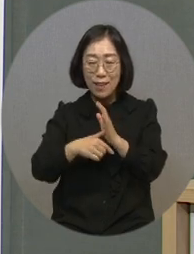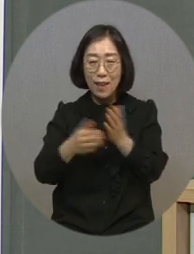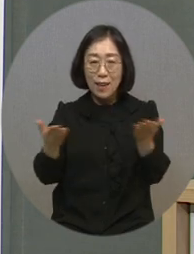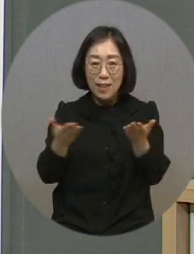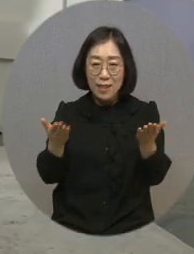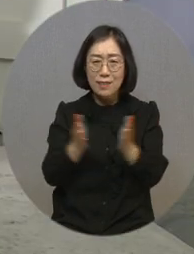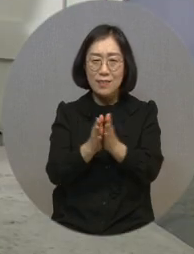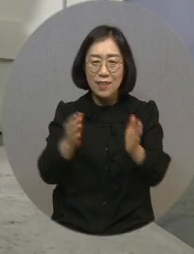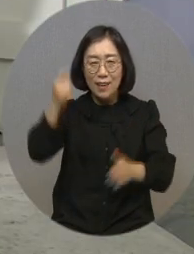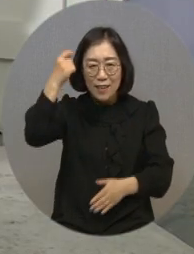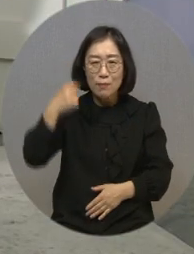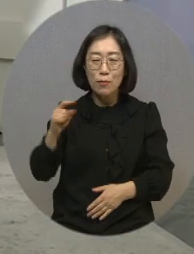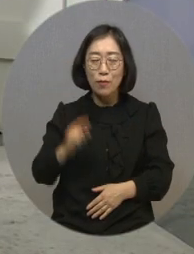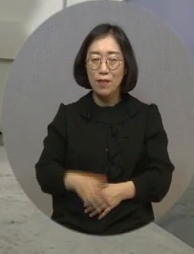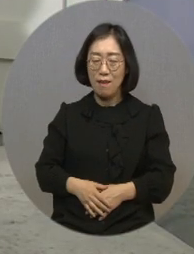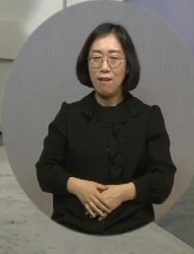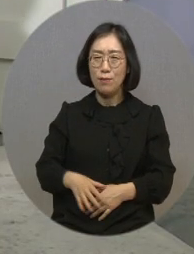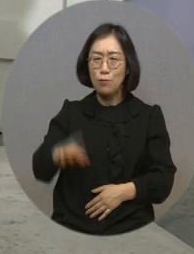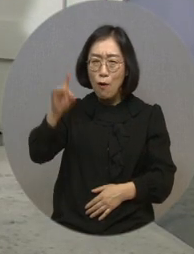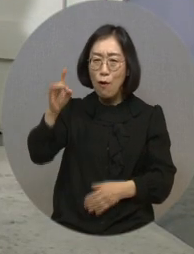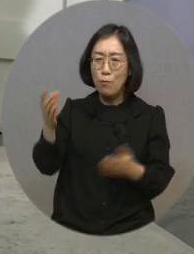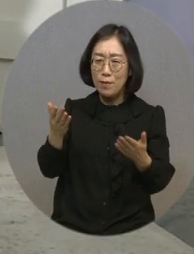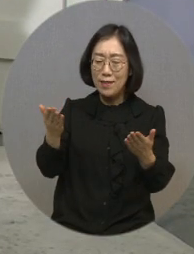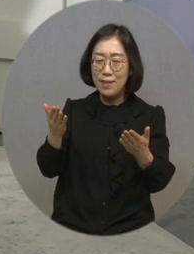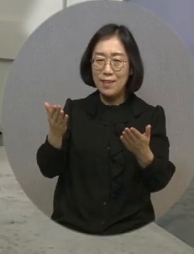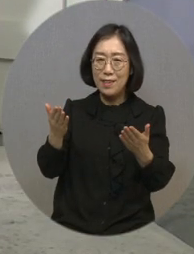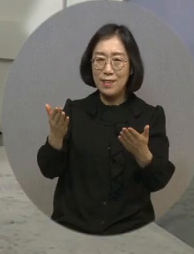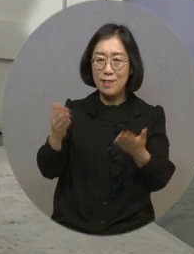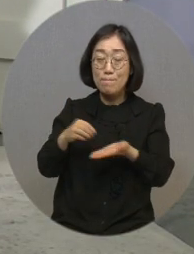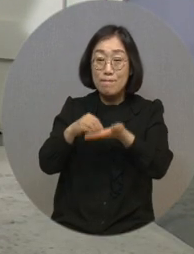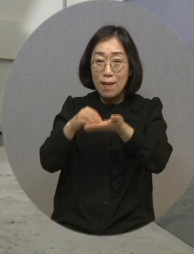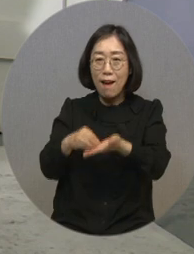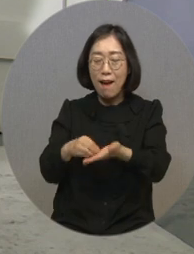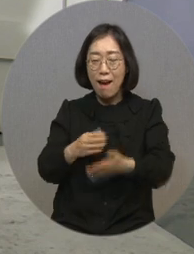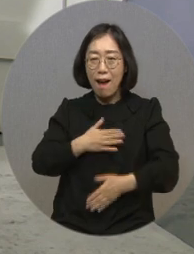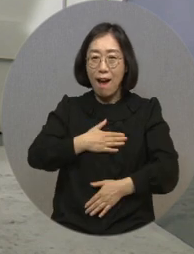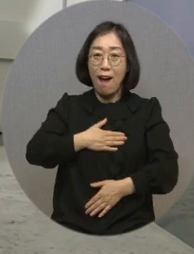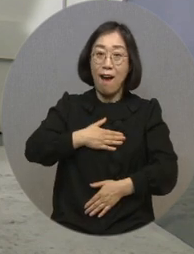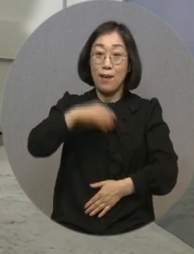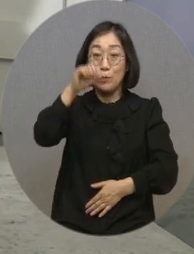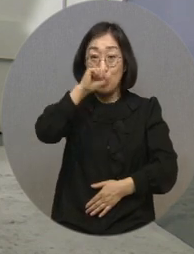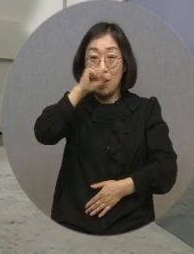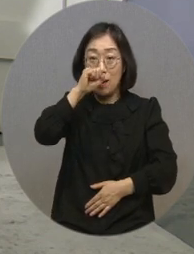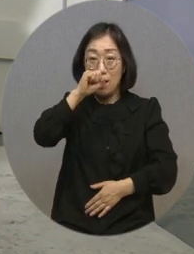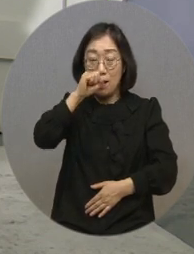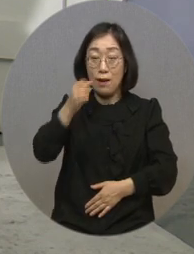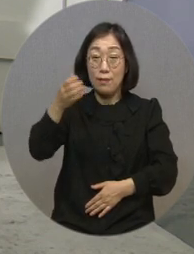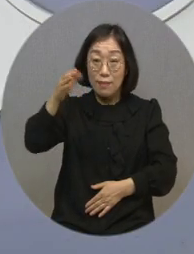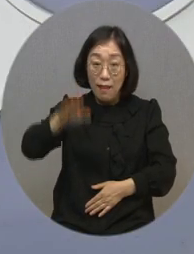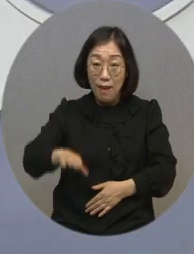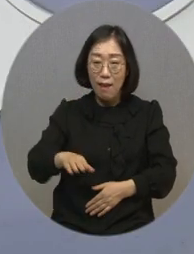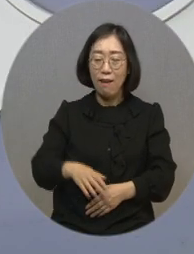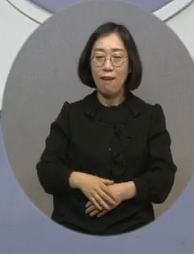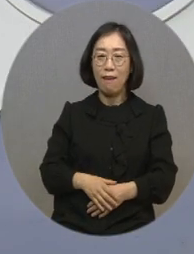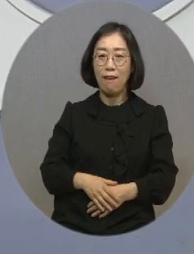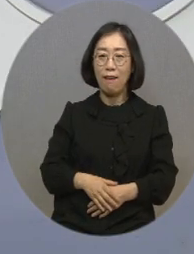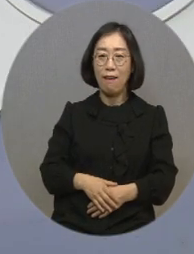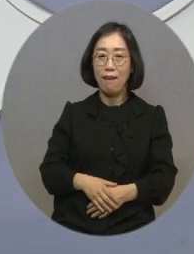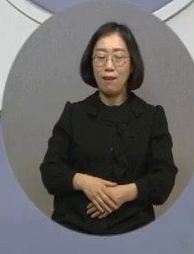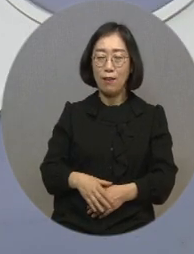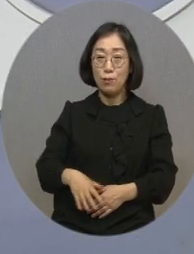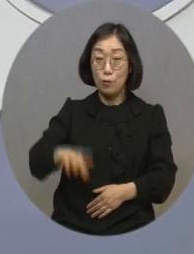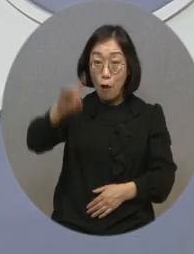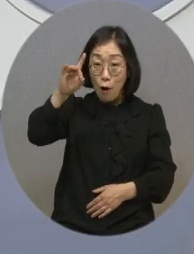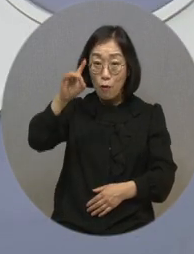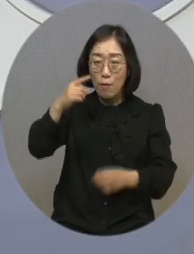어땠어요? 처음에 출근할 때는 너무 이제 좋았죠. 부풀어 있었고, 마음이. 그런데 정말 그